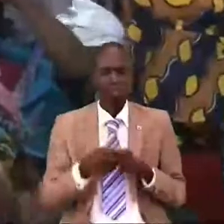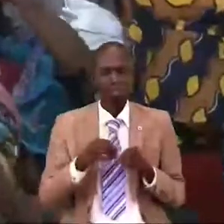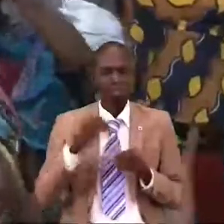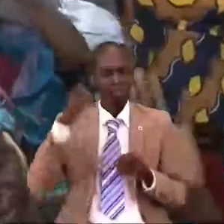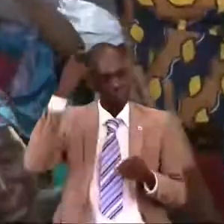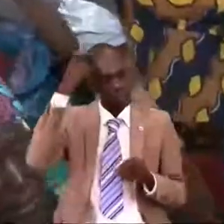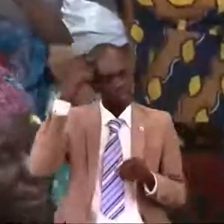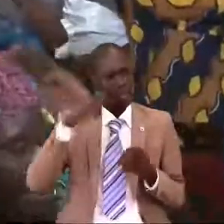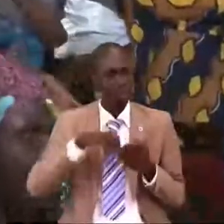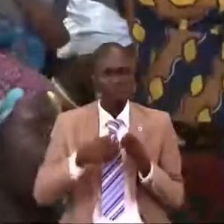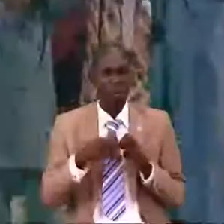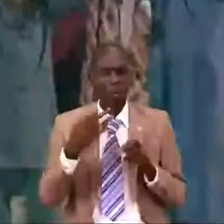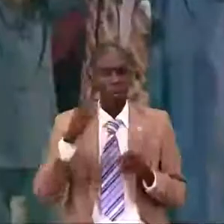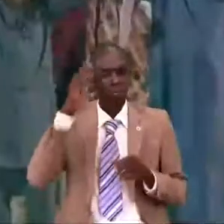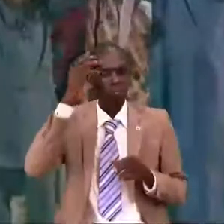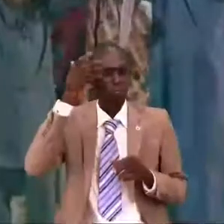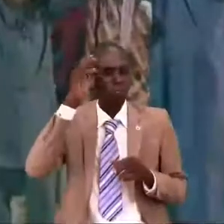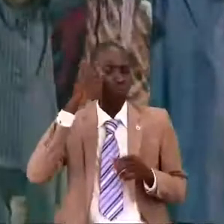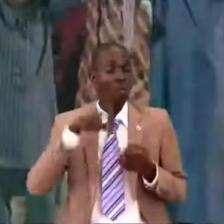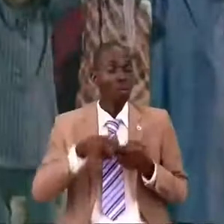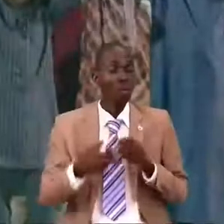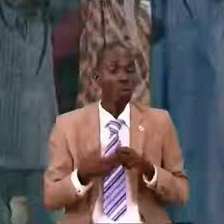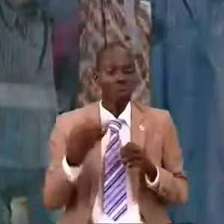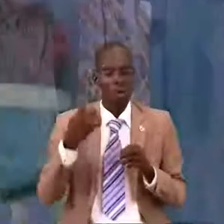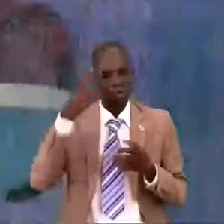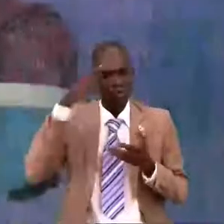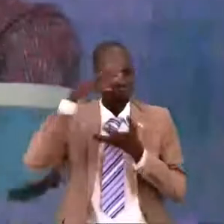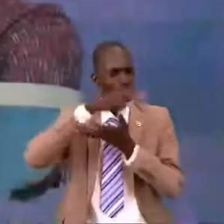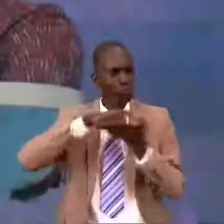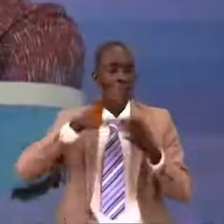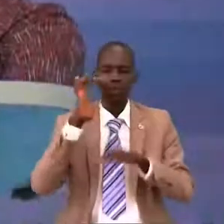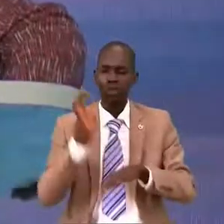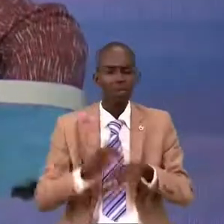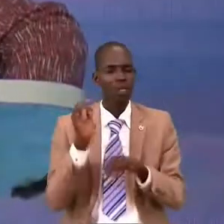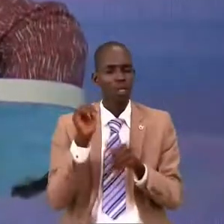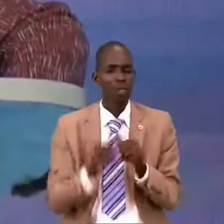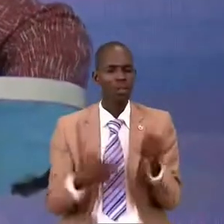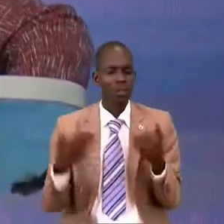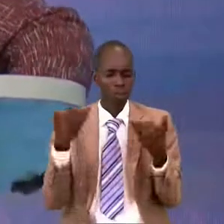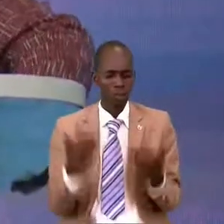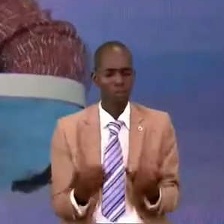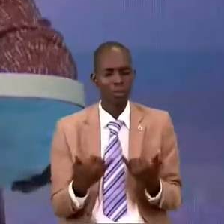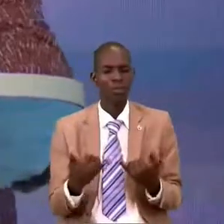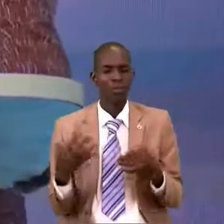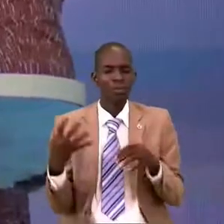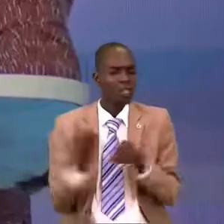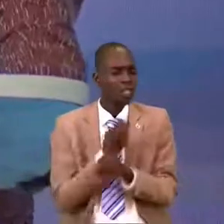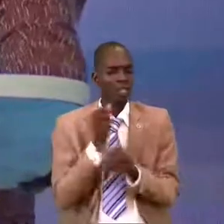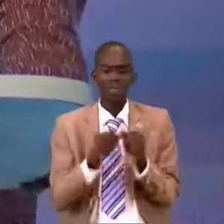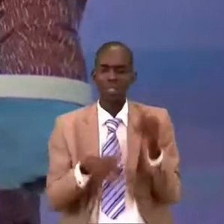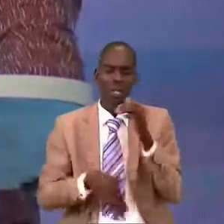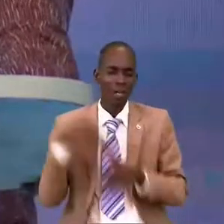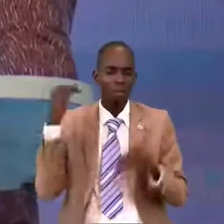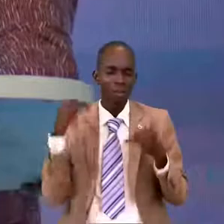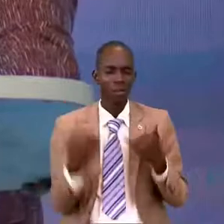Touche-les maintenant. Ôte tout maintenant, Seigneur. Accomplis ta délivrance